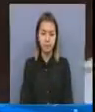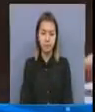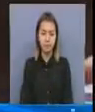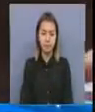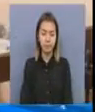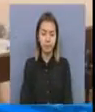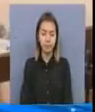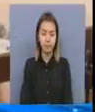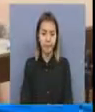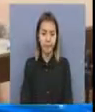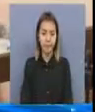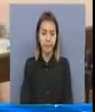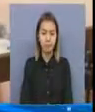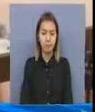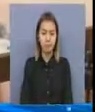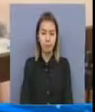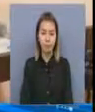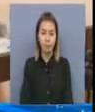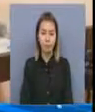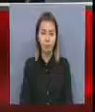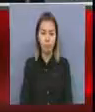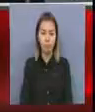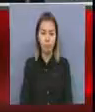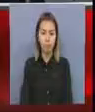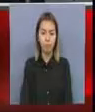Амырханқызы, Бауыржан Смағұлов, Көкше ақпарат.